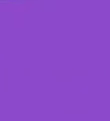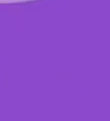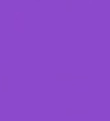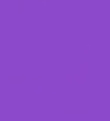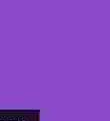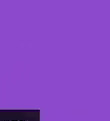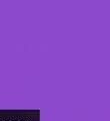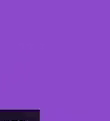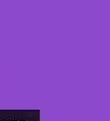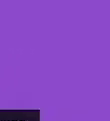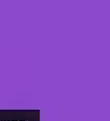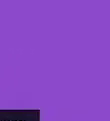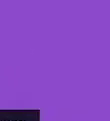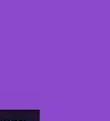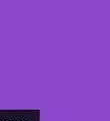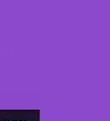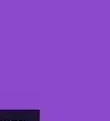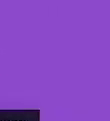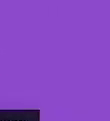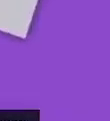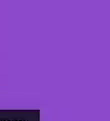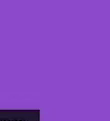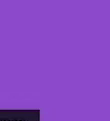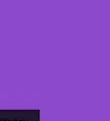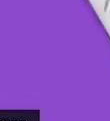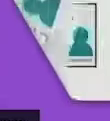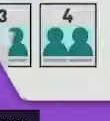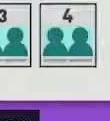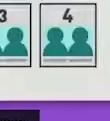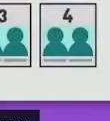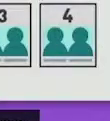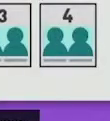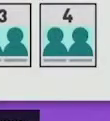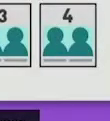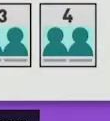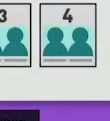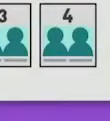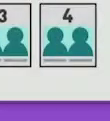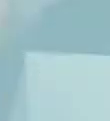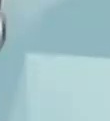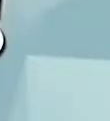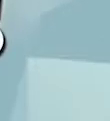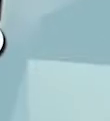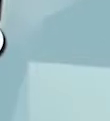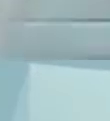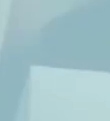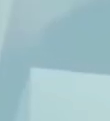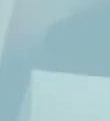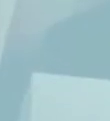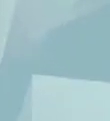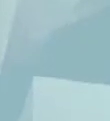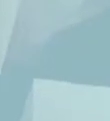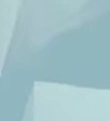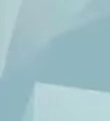mencatat sejarah baru, menggabungkan dua jenis pemilu dalam satu waktu secara bersamaan. Ayo ke TPS,